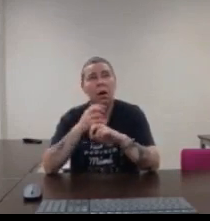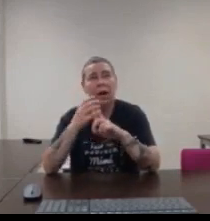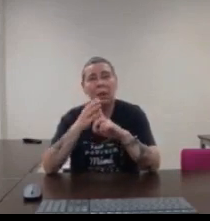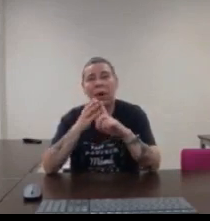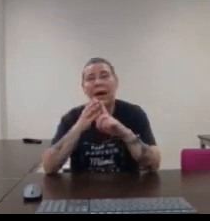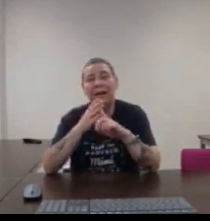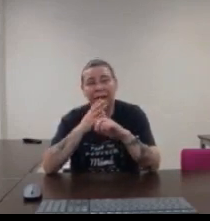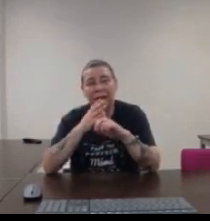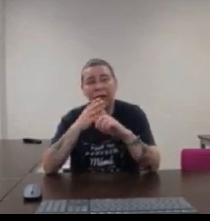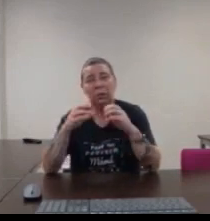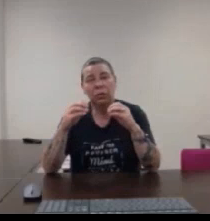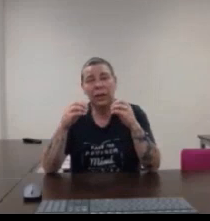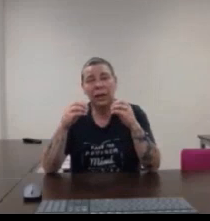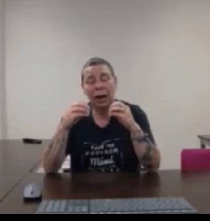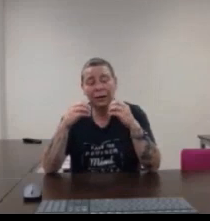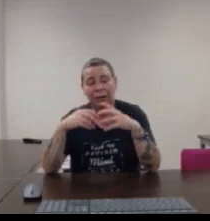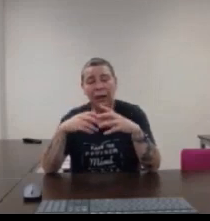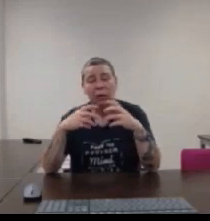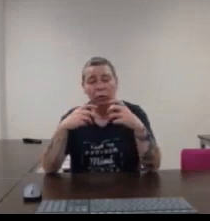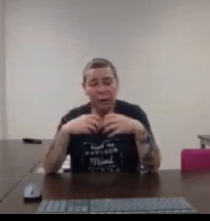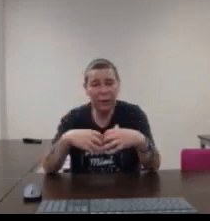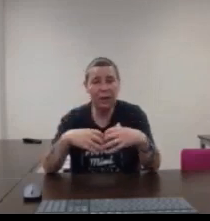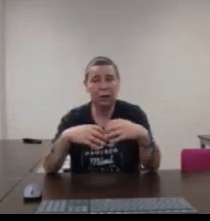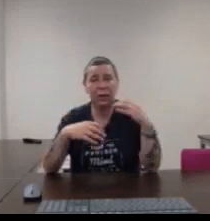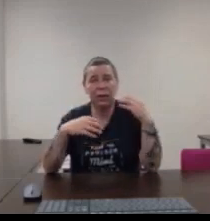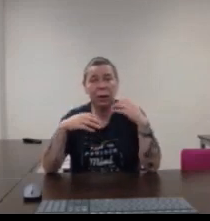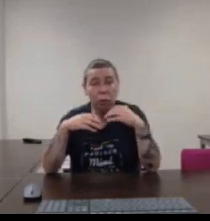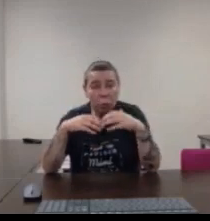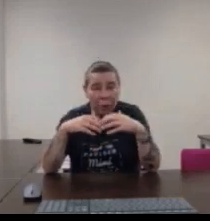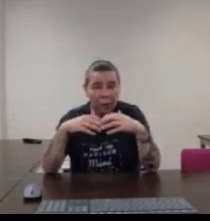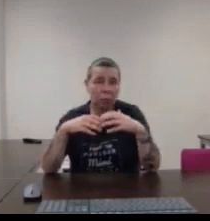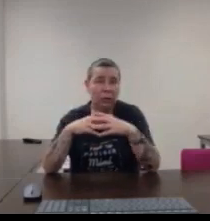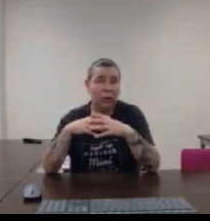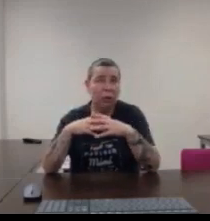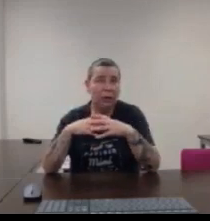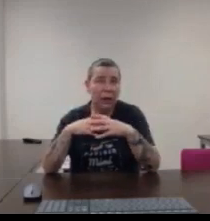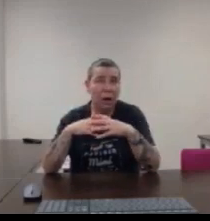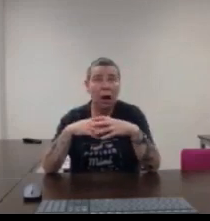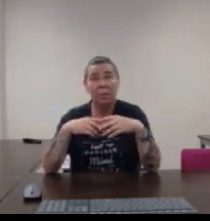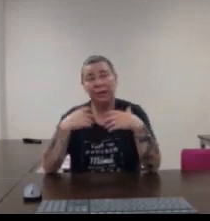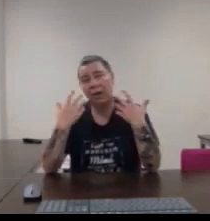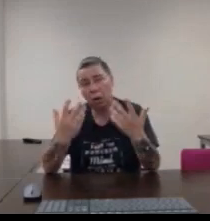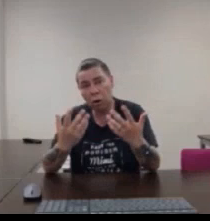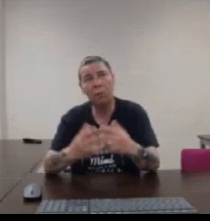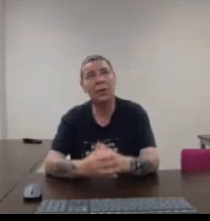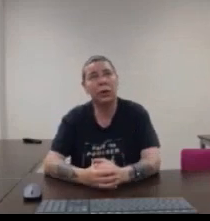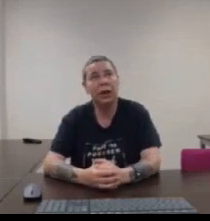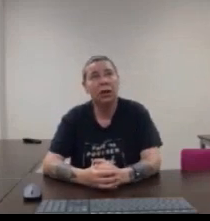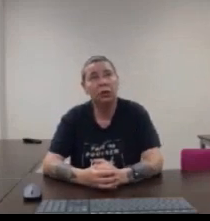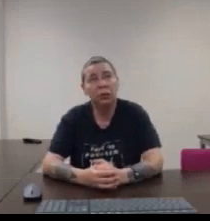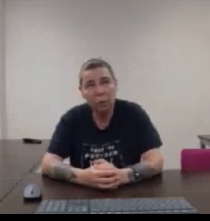à l'heure, par rapport à l'assise, si on est assis sur un siège qui génère une compression au niveau des membres inférieurs, ça va